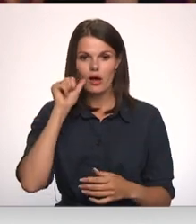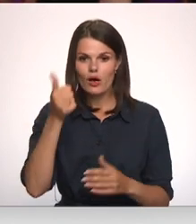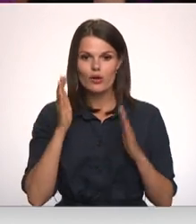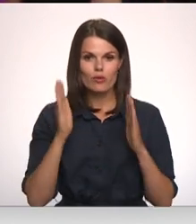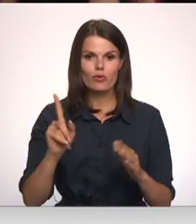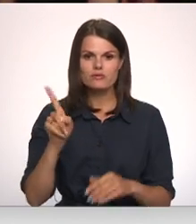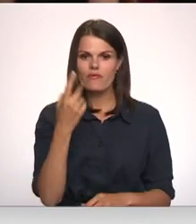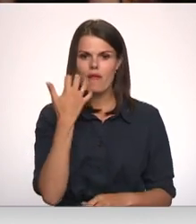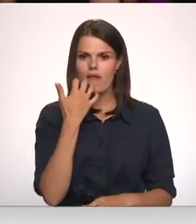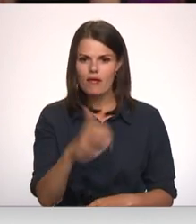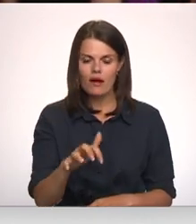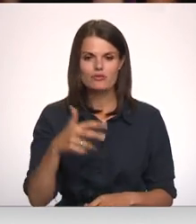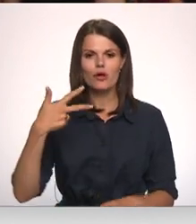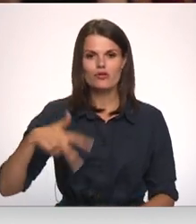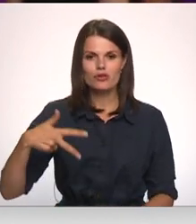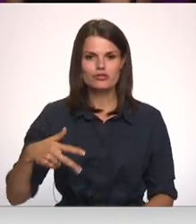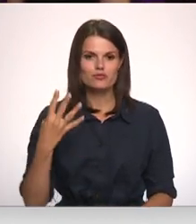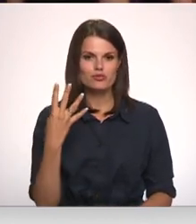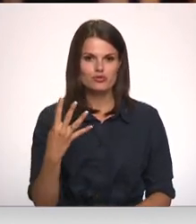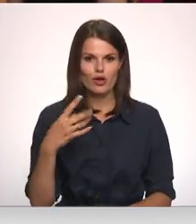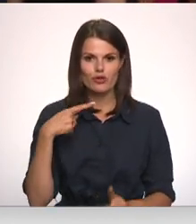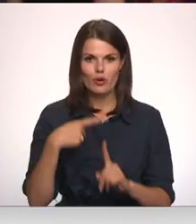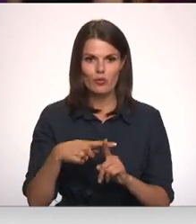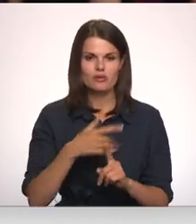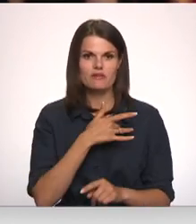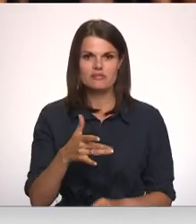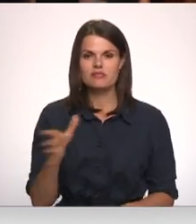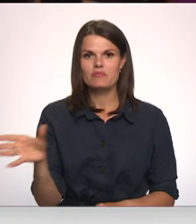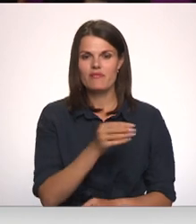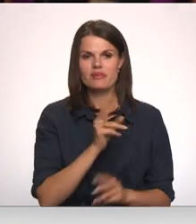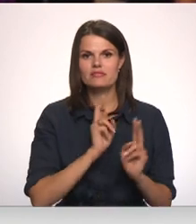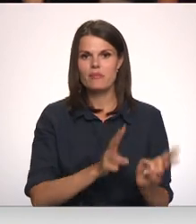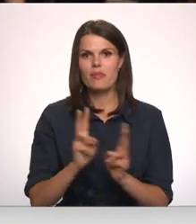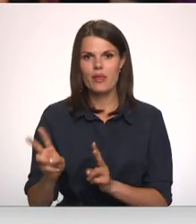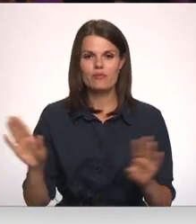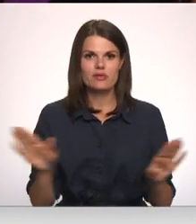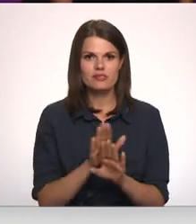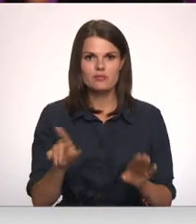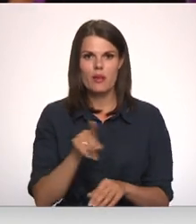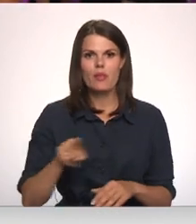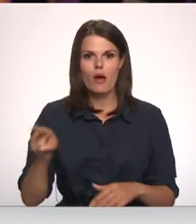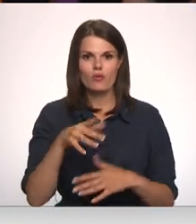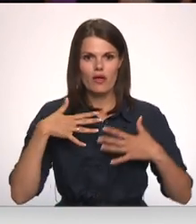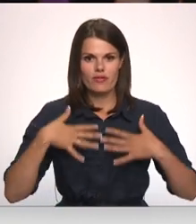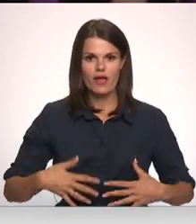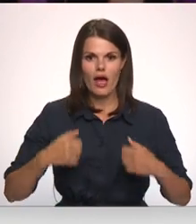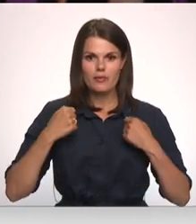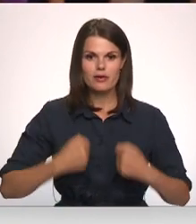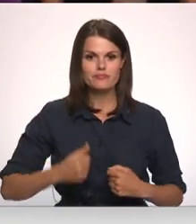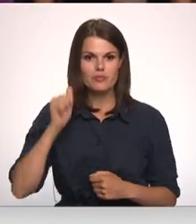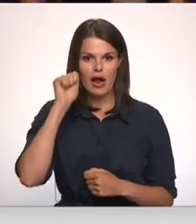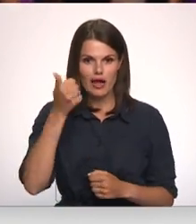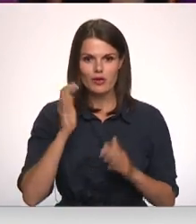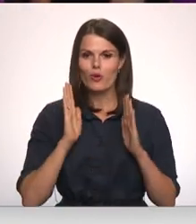karstāku 34 grādus. Un visticamāk, kad visiem dejotājiem un dziedātājiem tautas tērpos, kas tiks vilkt rīt mugurā,